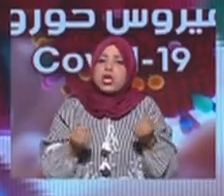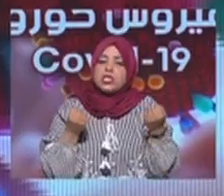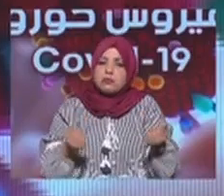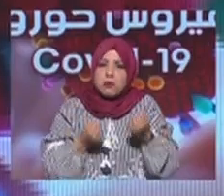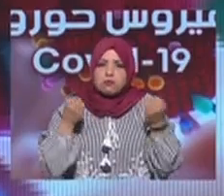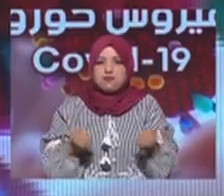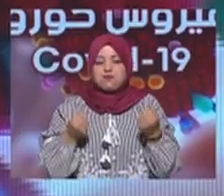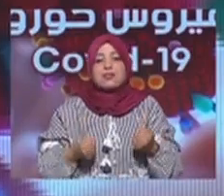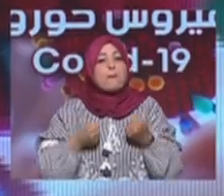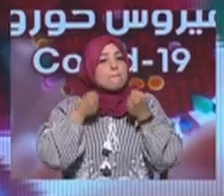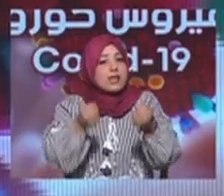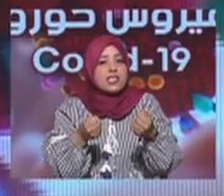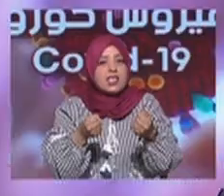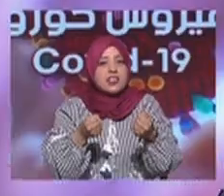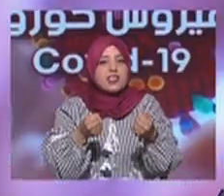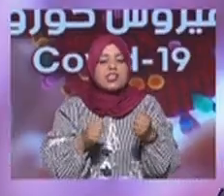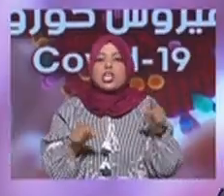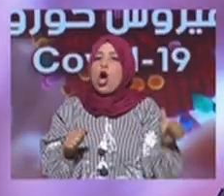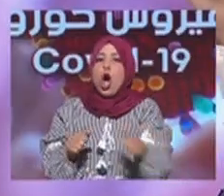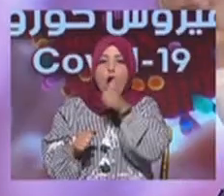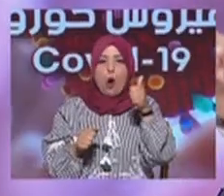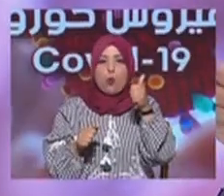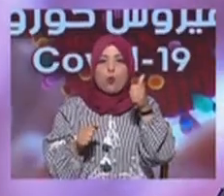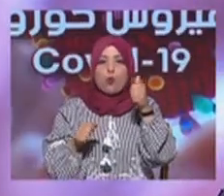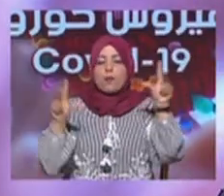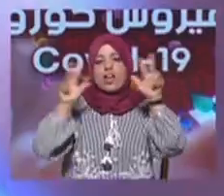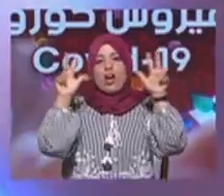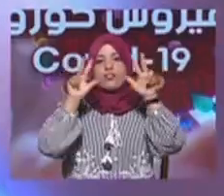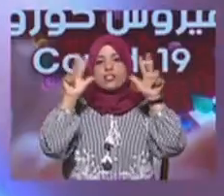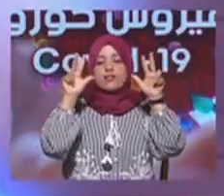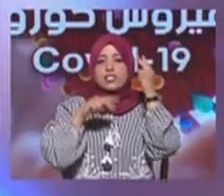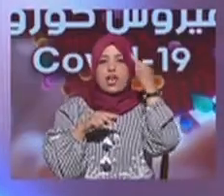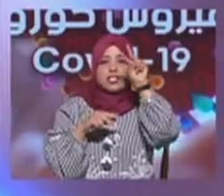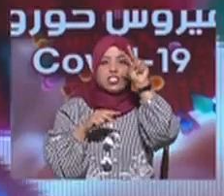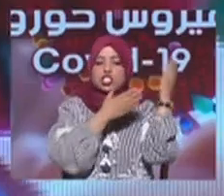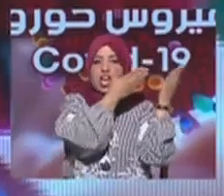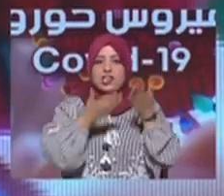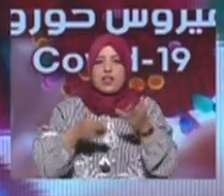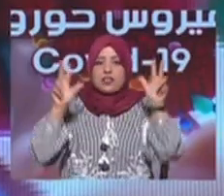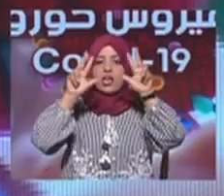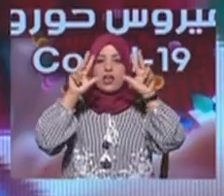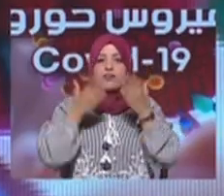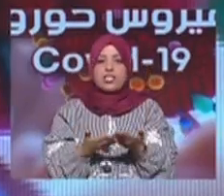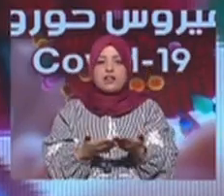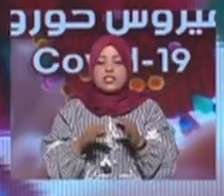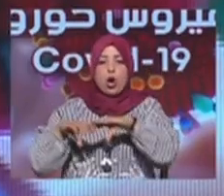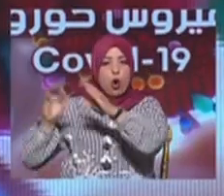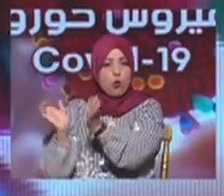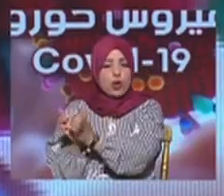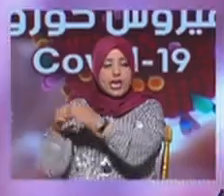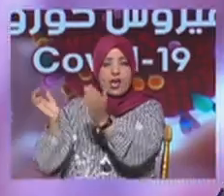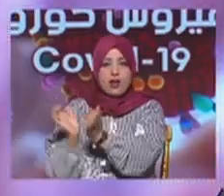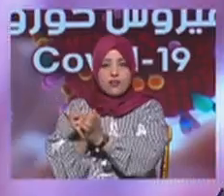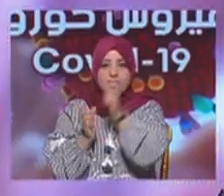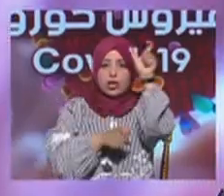خاطر اول مره نتعدى في التلفزه، لانه هذا تواصل للعمل اللي قاعده تقوم به الدكتوره الهام بوتيبه وانت وكل الفريق اللي اشتغل. ومدام